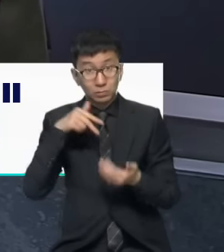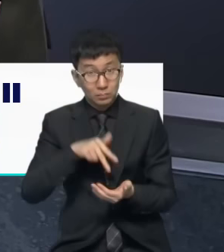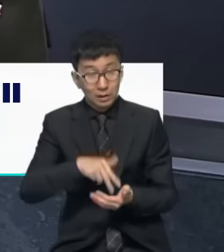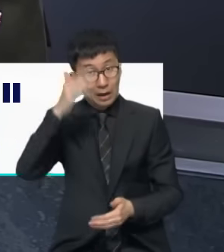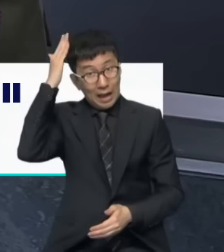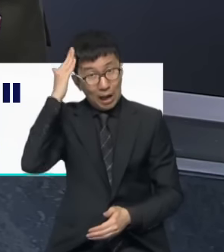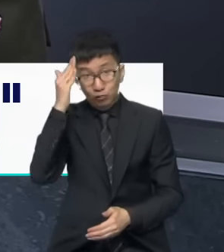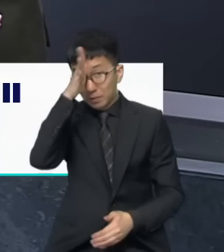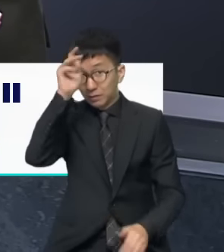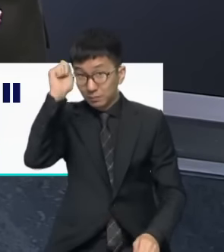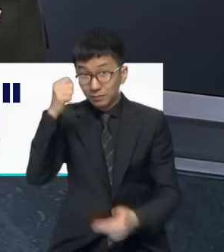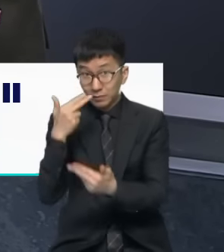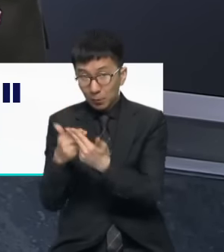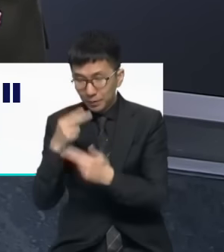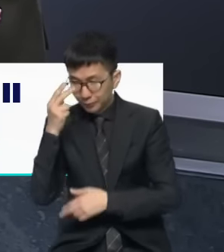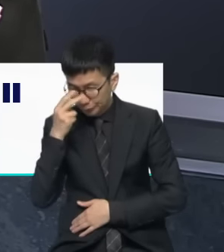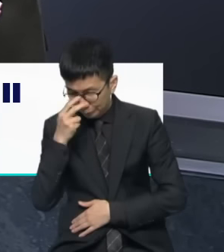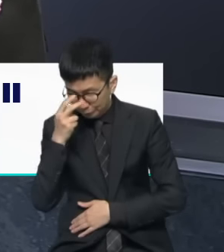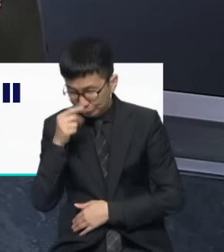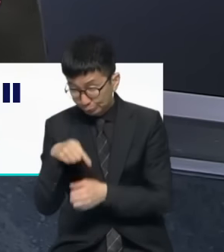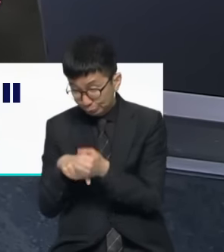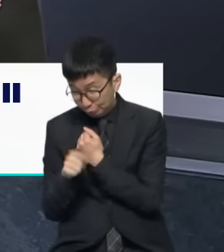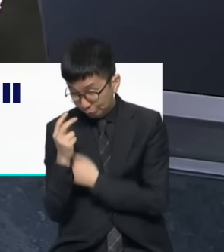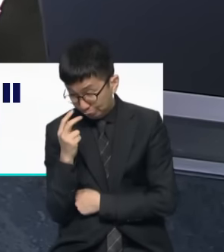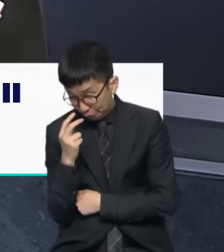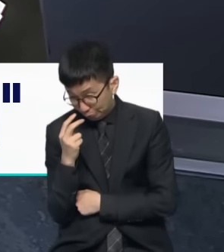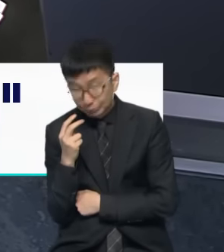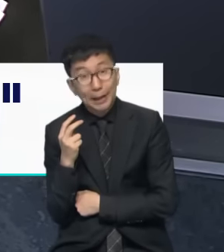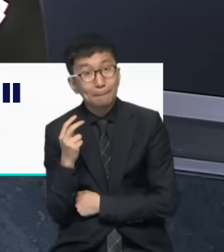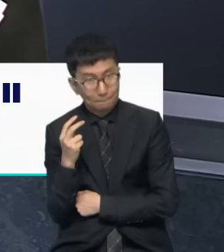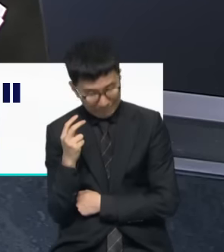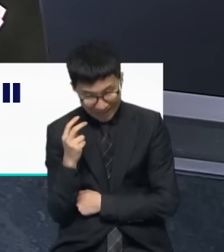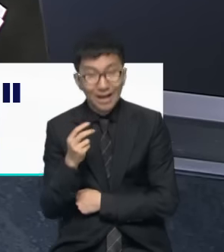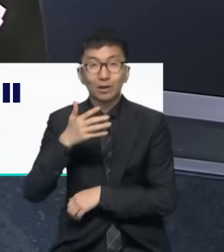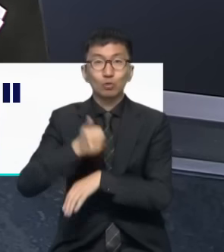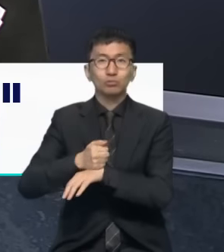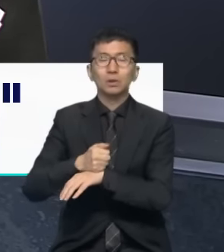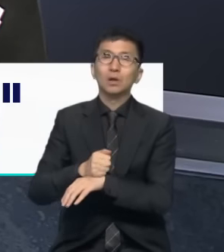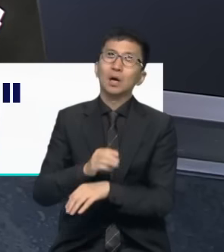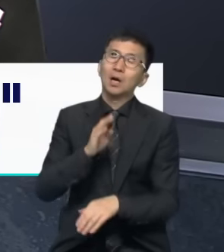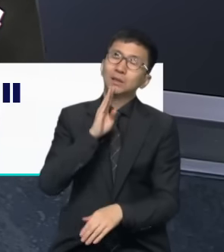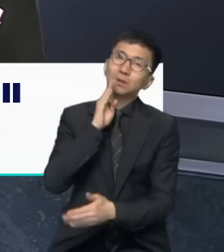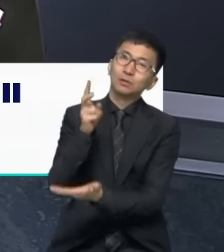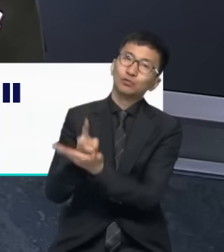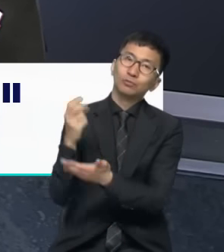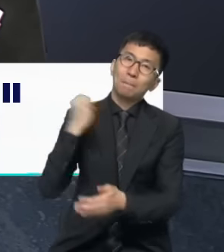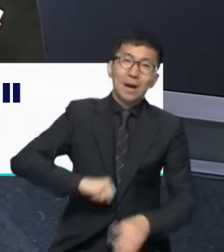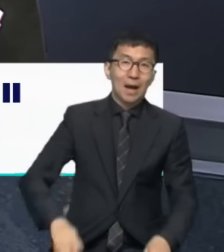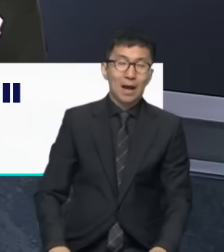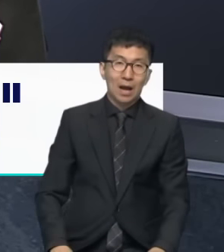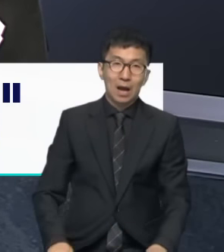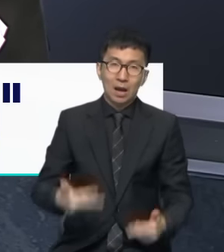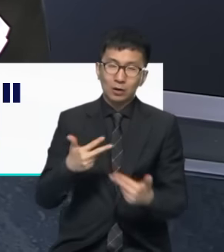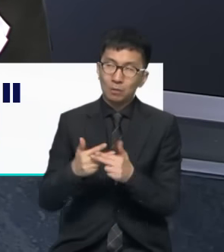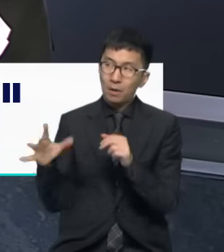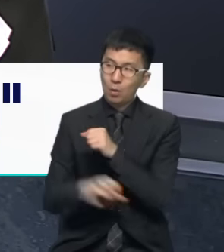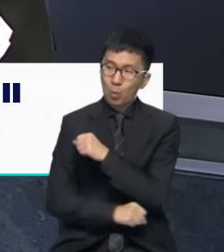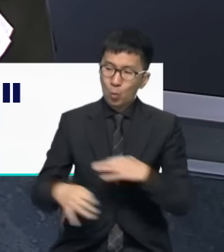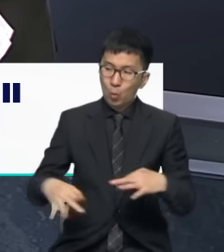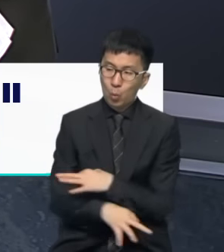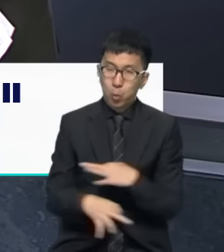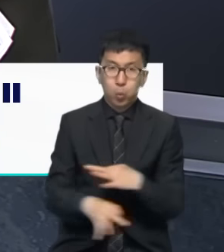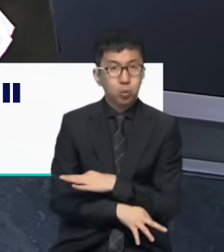정부가 대한배드민턴협회에 대한 조사에 나섰습니다. 그 결과 실제로 규정을 어기고 또 협회를